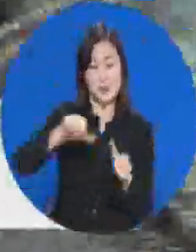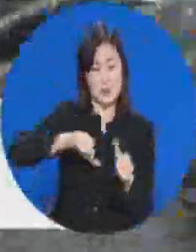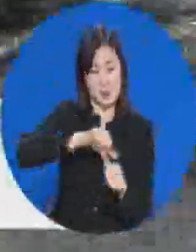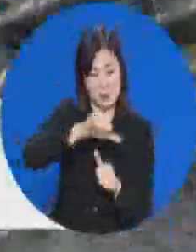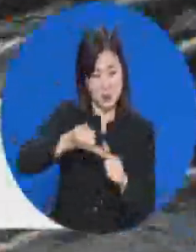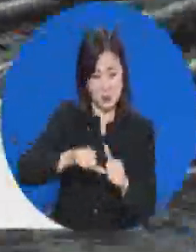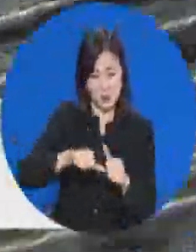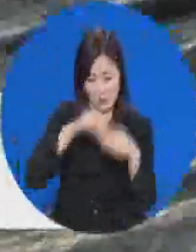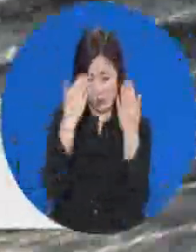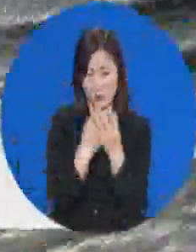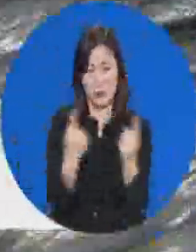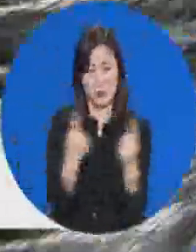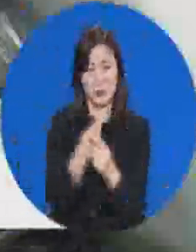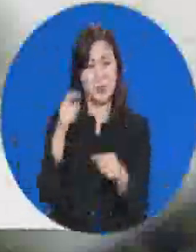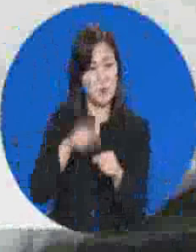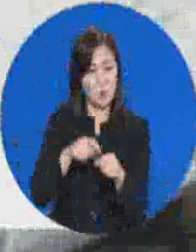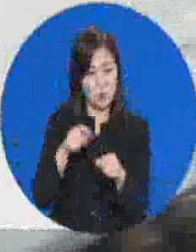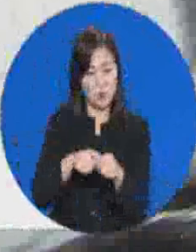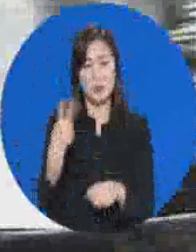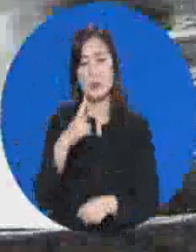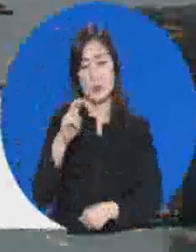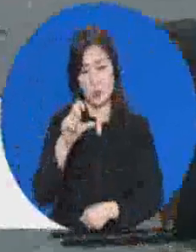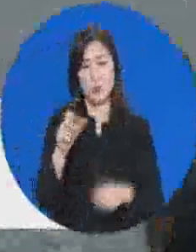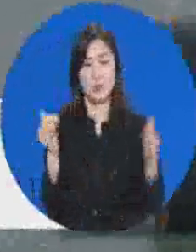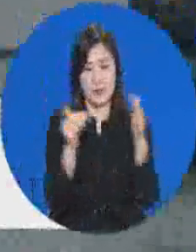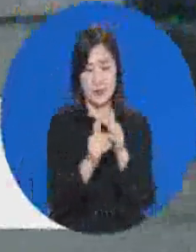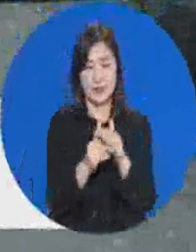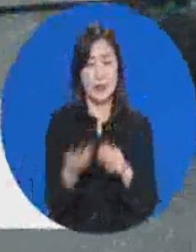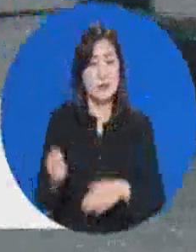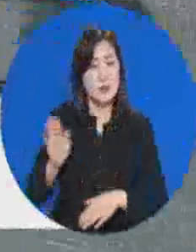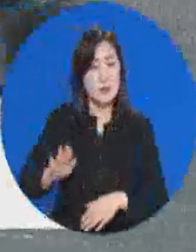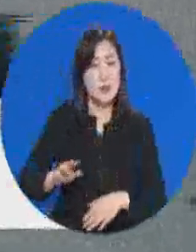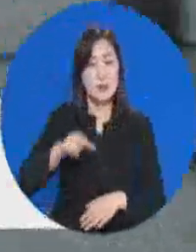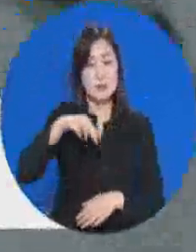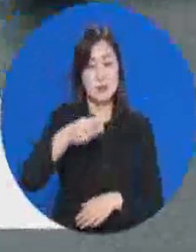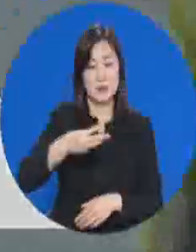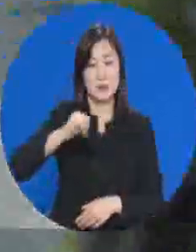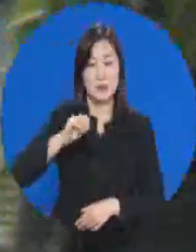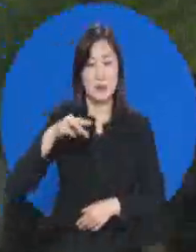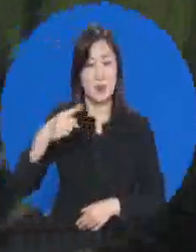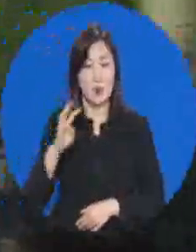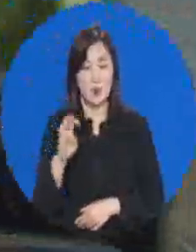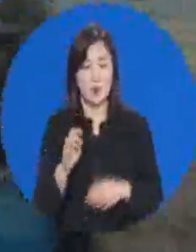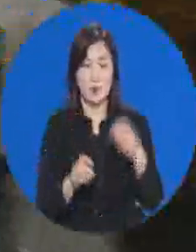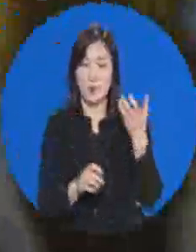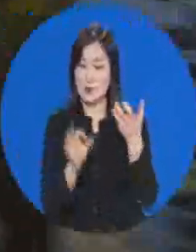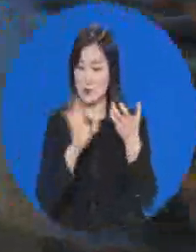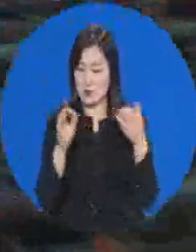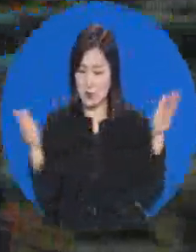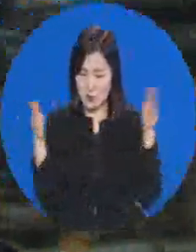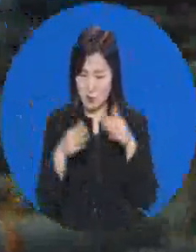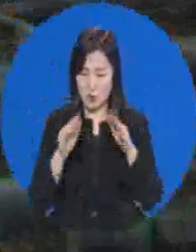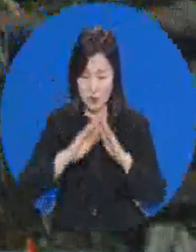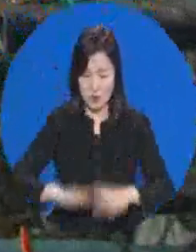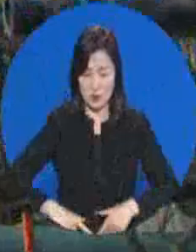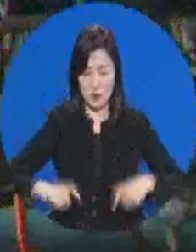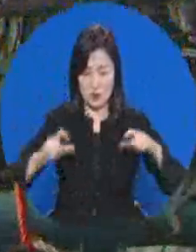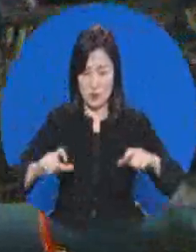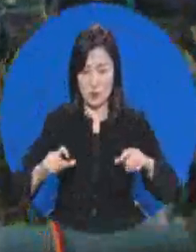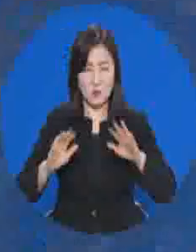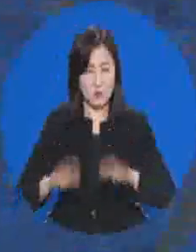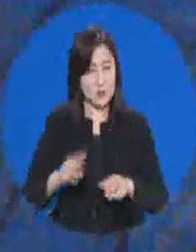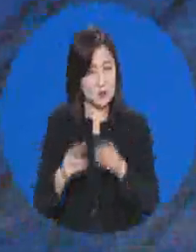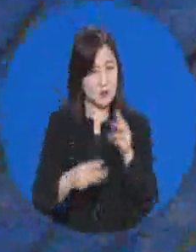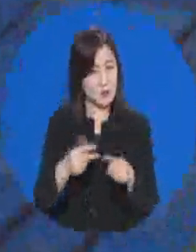전량 교체 목표는 오는 2025년. 하지만 스티로폼 80%가 몰려있는 전남에서는 사업 6년 차인